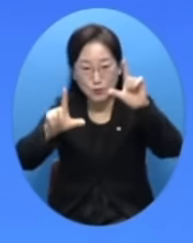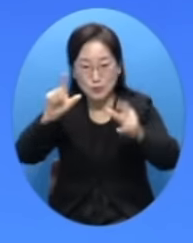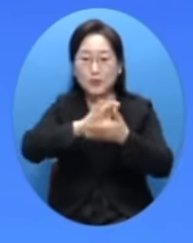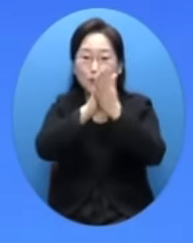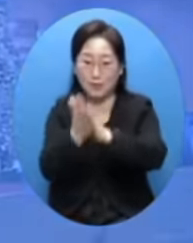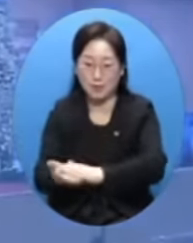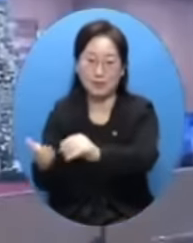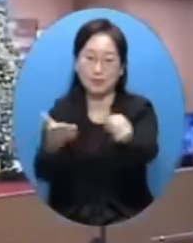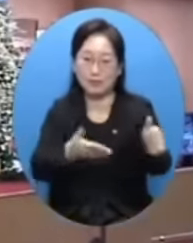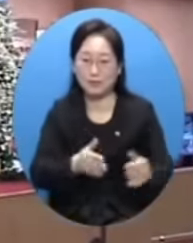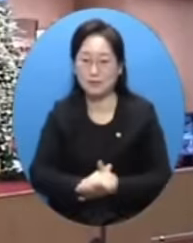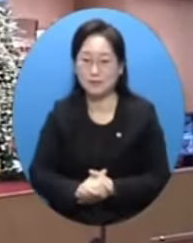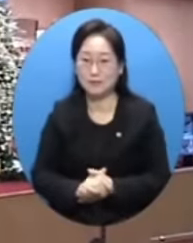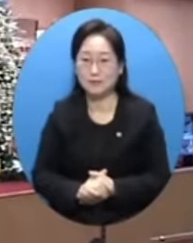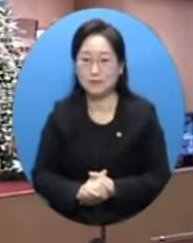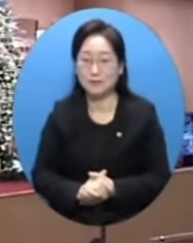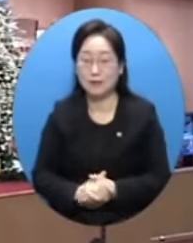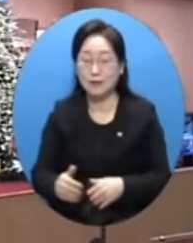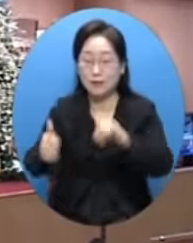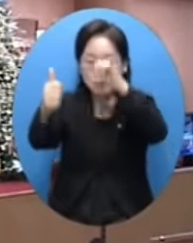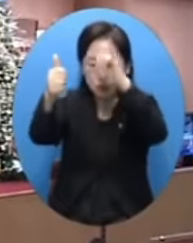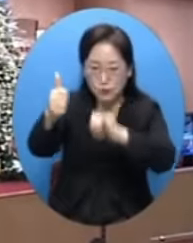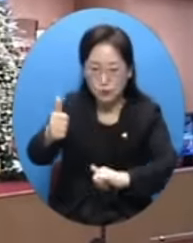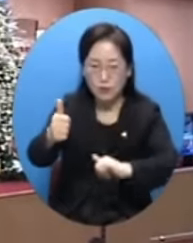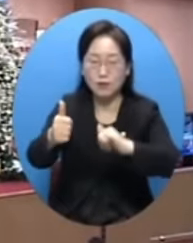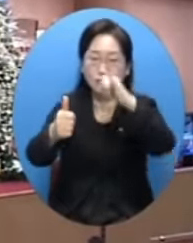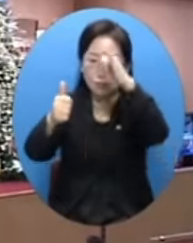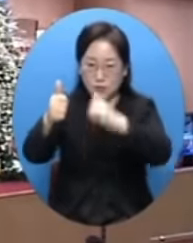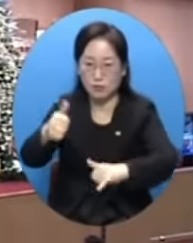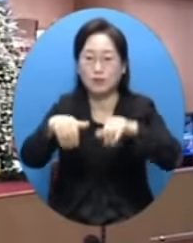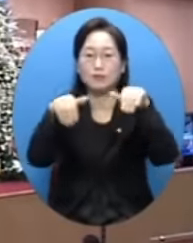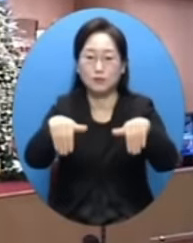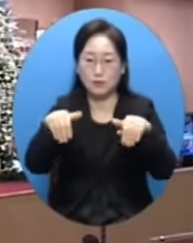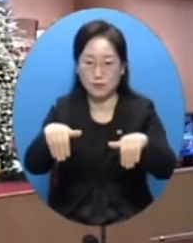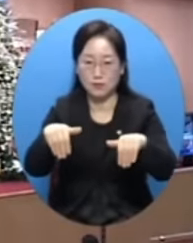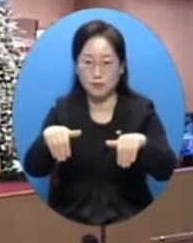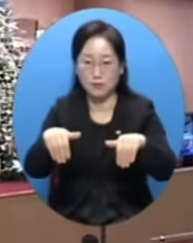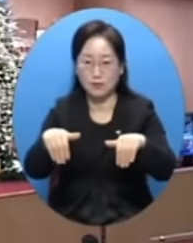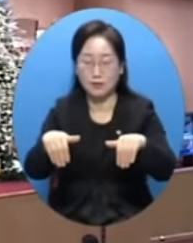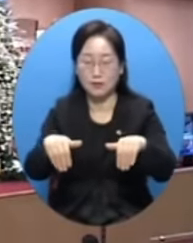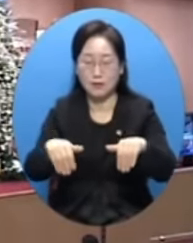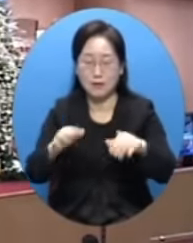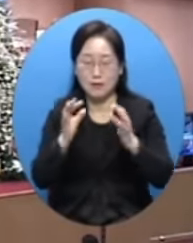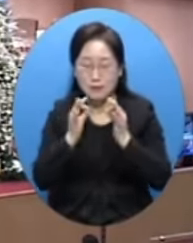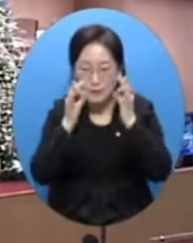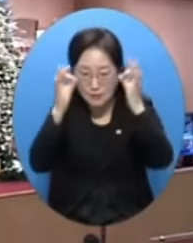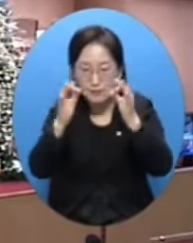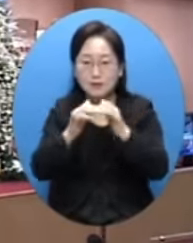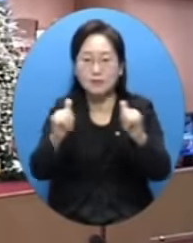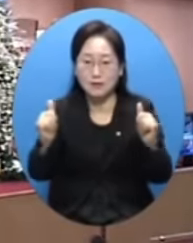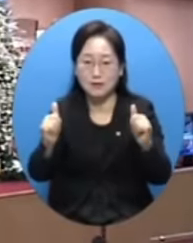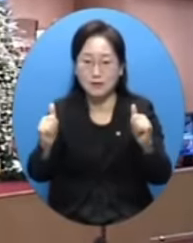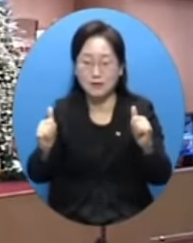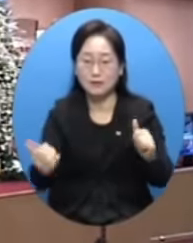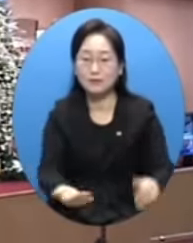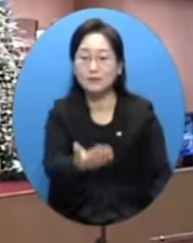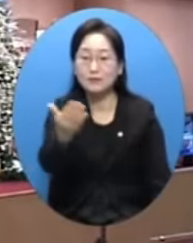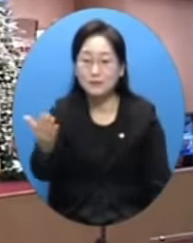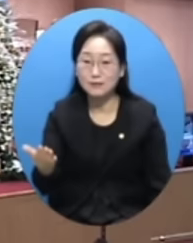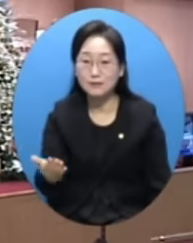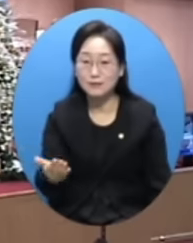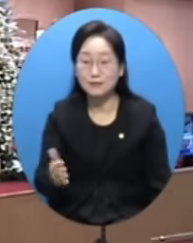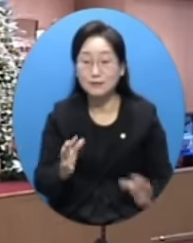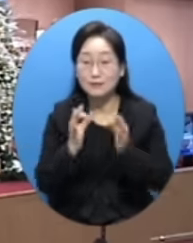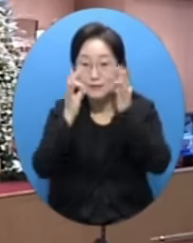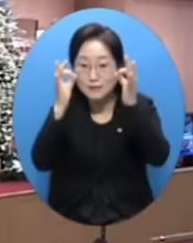바랍니다 아멘 충성된 종이라 했습니다 충성된종 최선을 다하는 사람 여러분